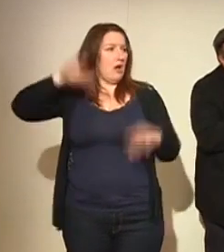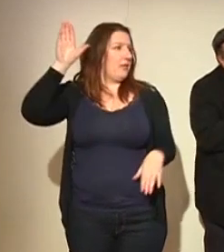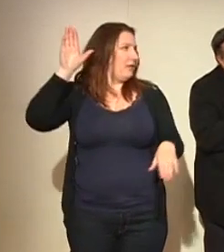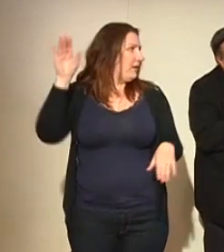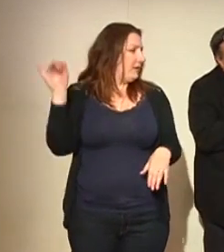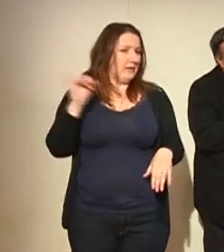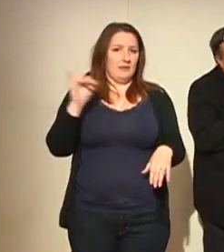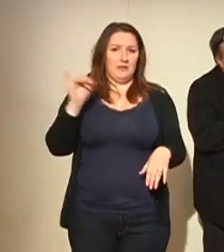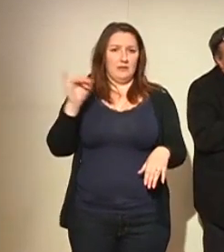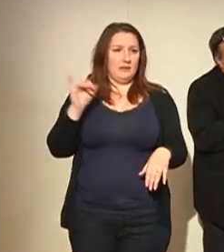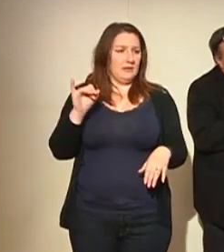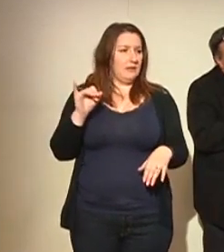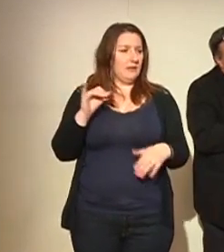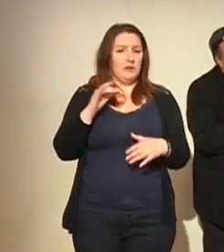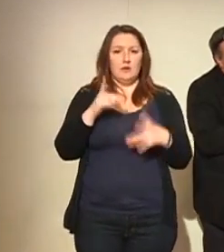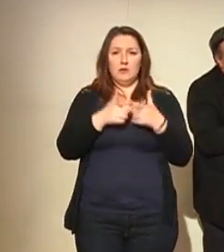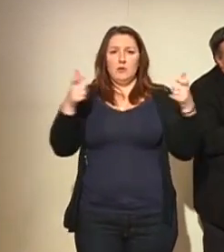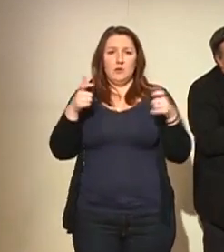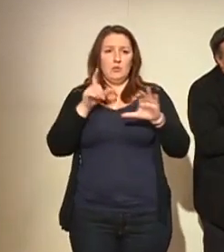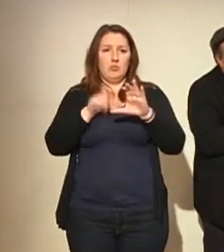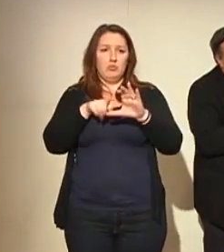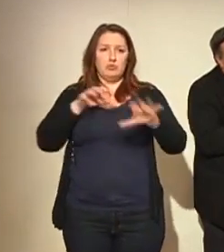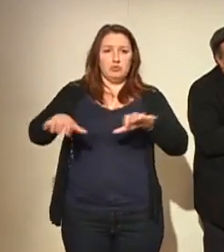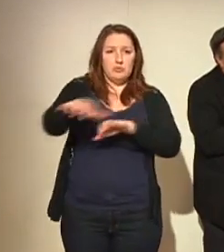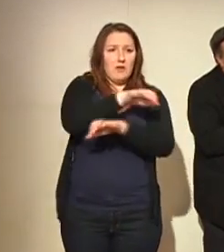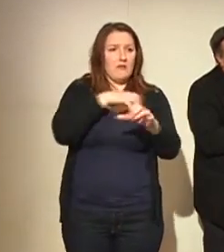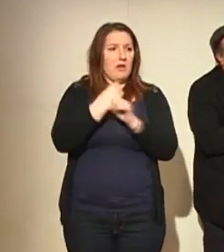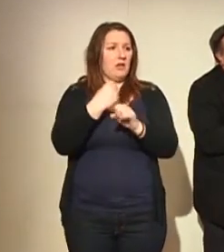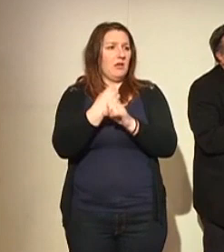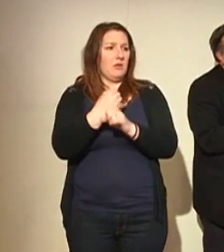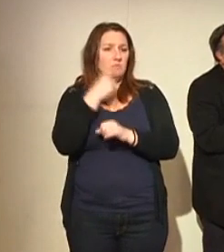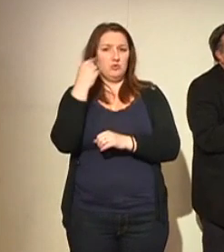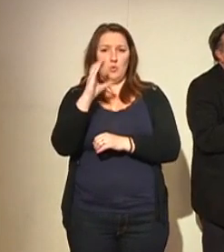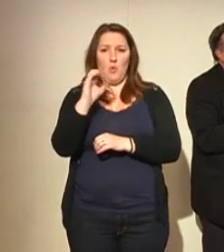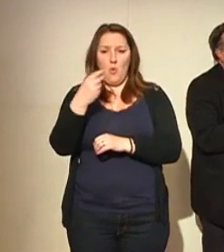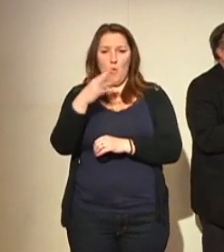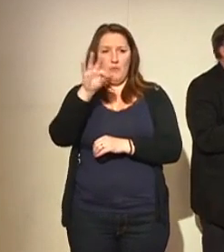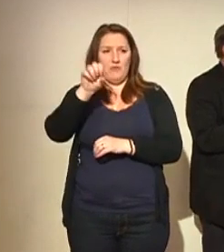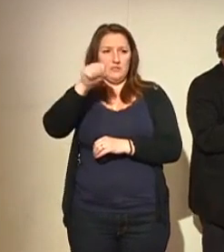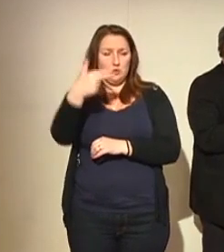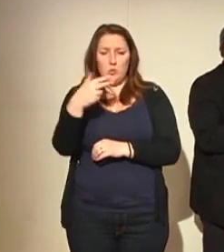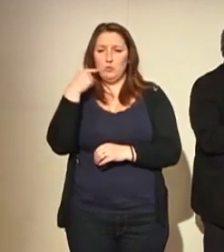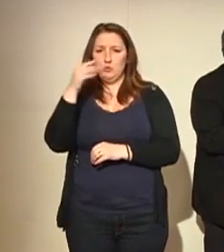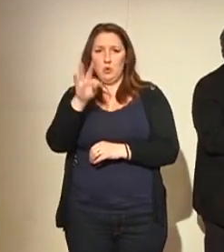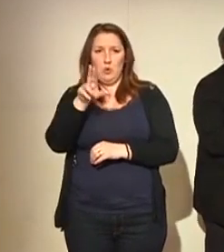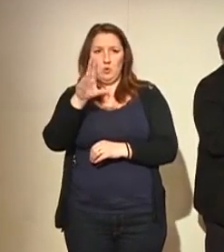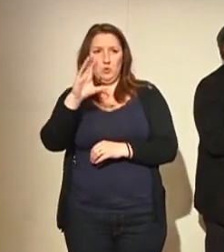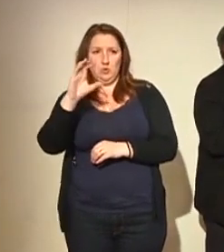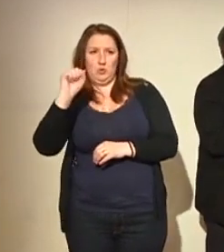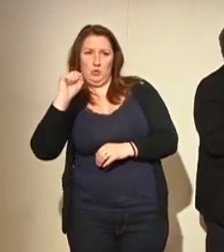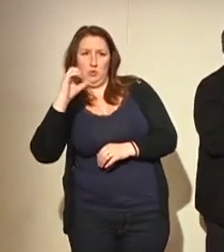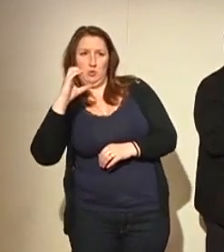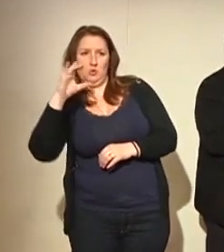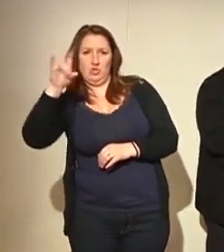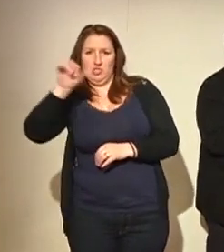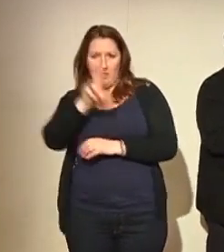candidat Bourse du Travail monsieur confesson monsieur tcher nous avons également comme